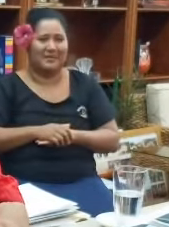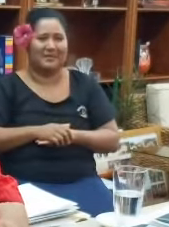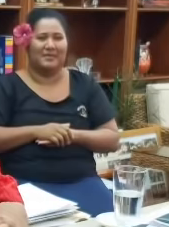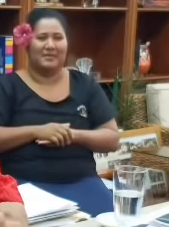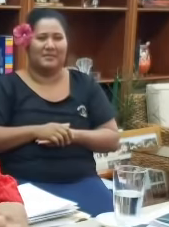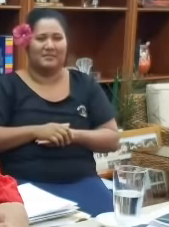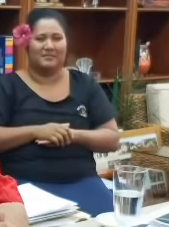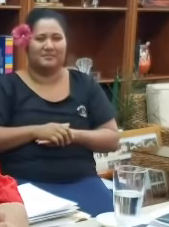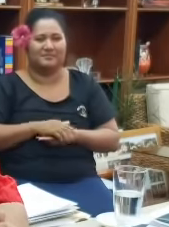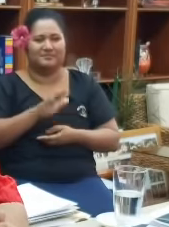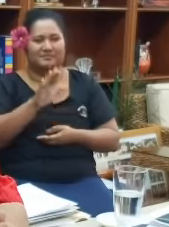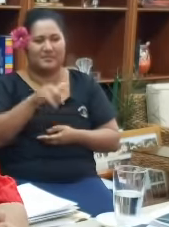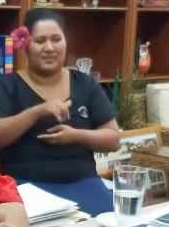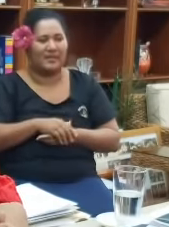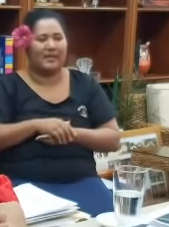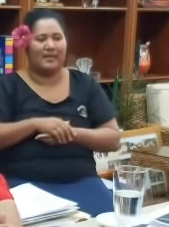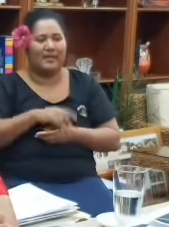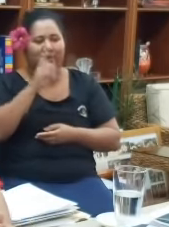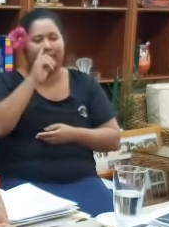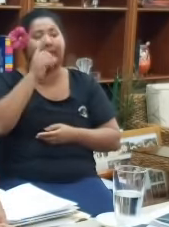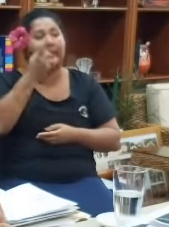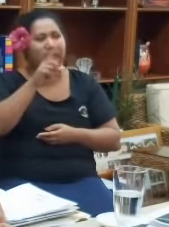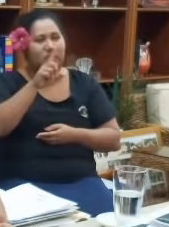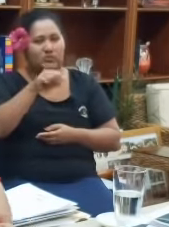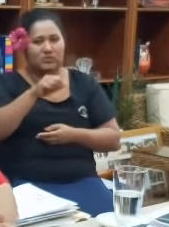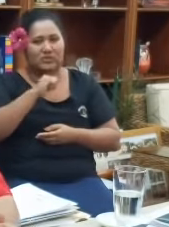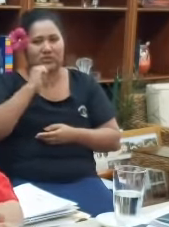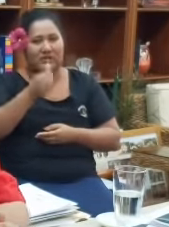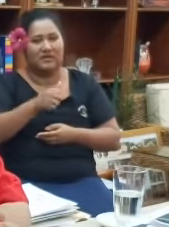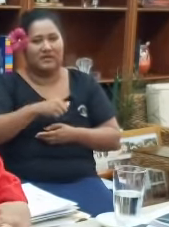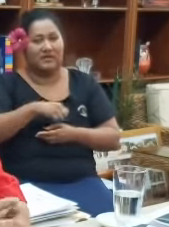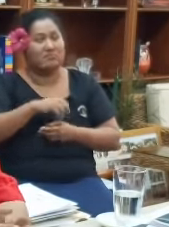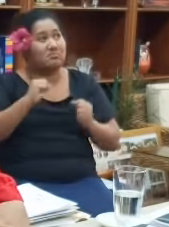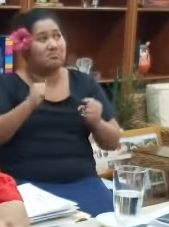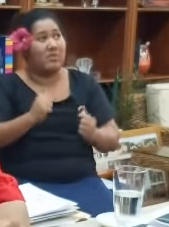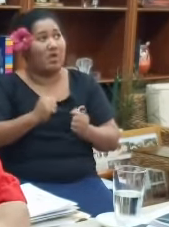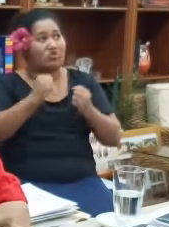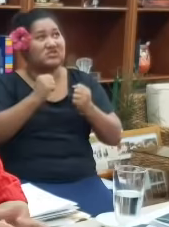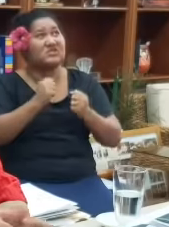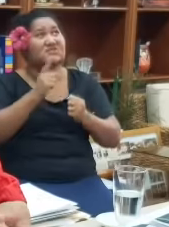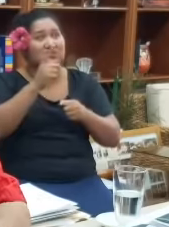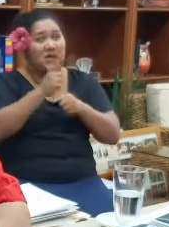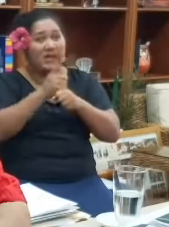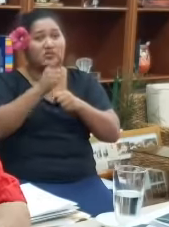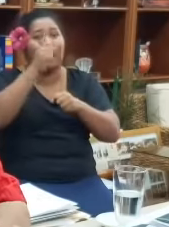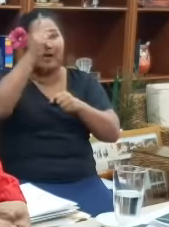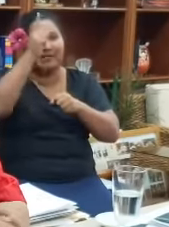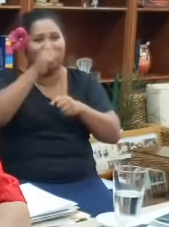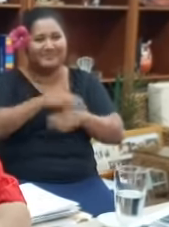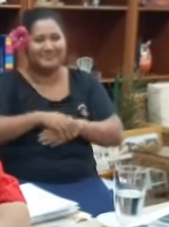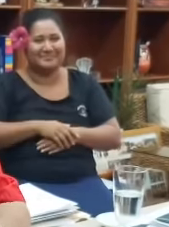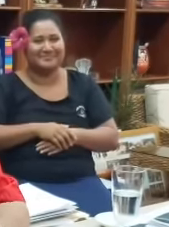e leia ma sau me fai pea sau le malosi o me aluga